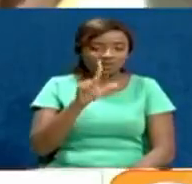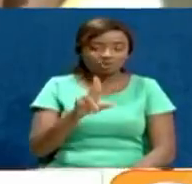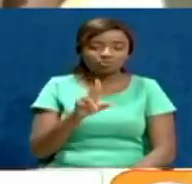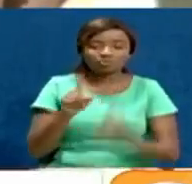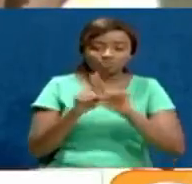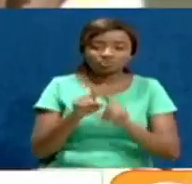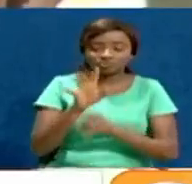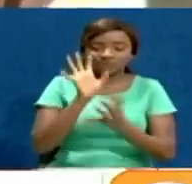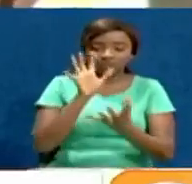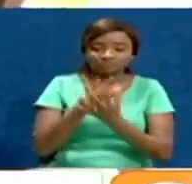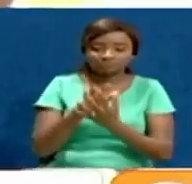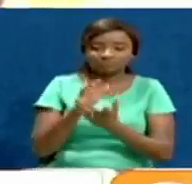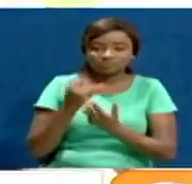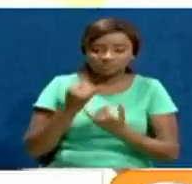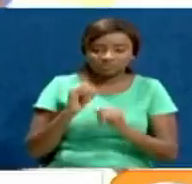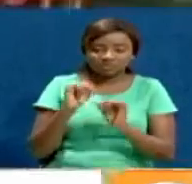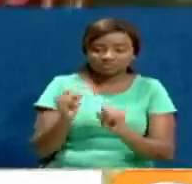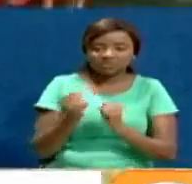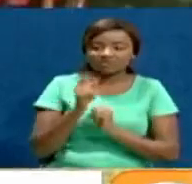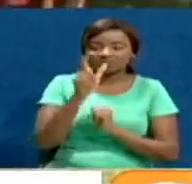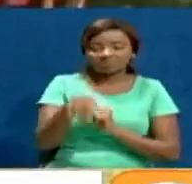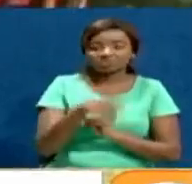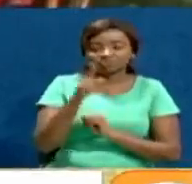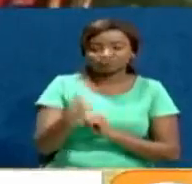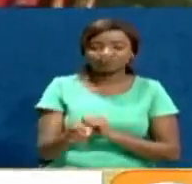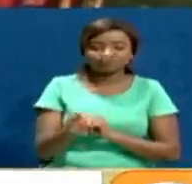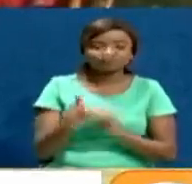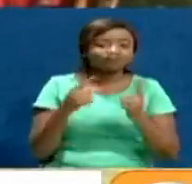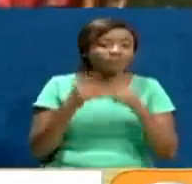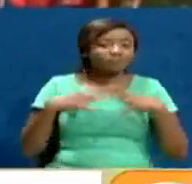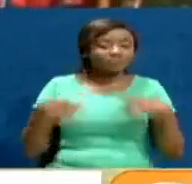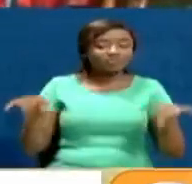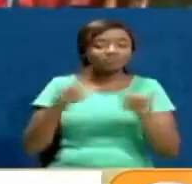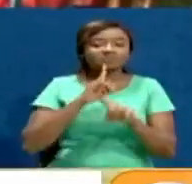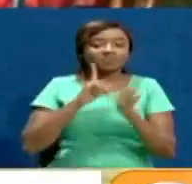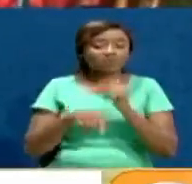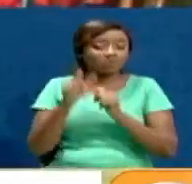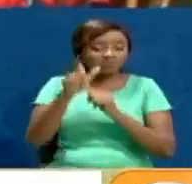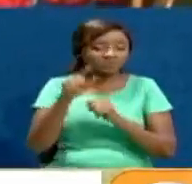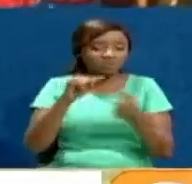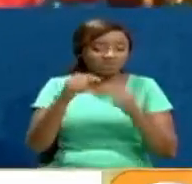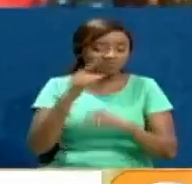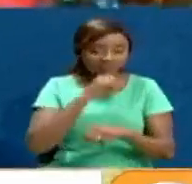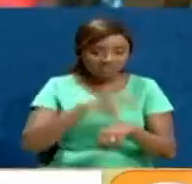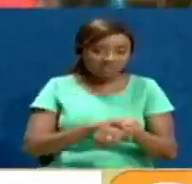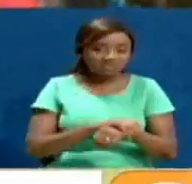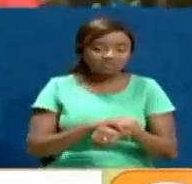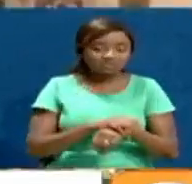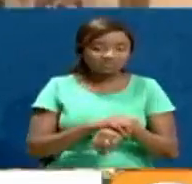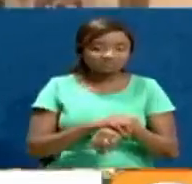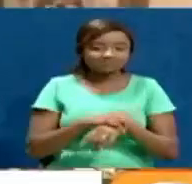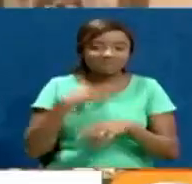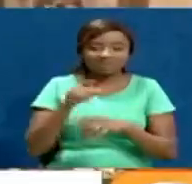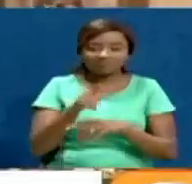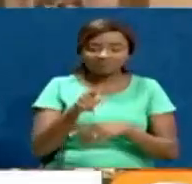kumvamia alipokuwa akijaribu kumwokoa ajuza huyo. Kulingana na wenyeji, mwathiriwa alivamiwa ghafla na fahali huyo